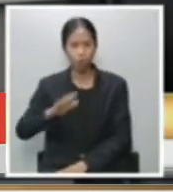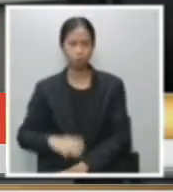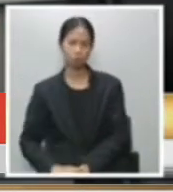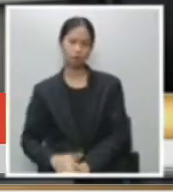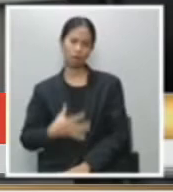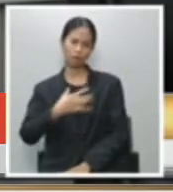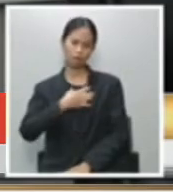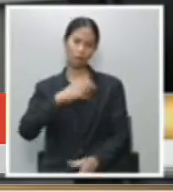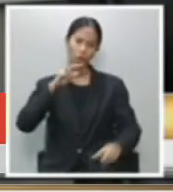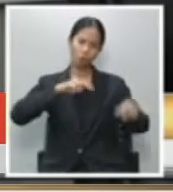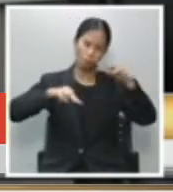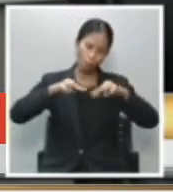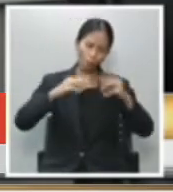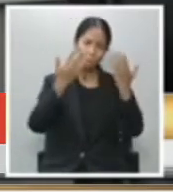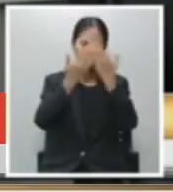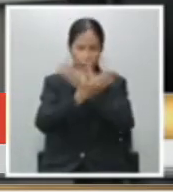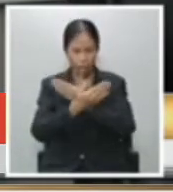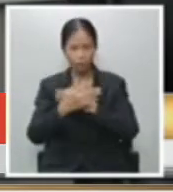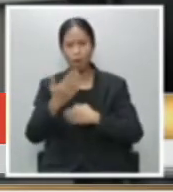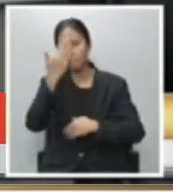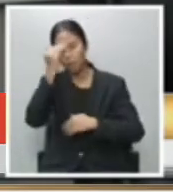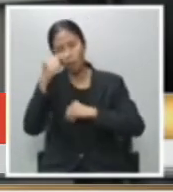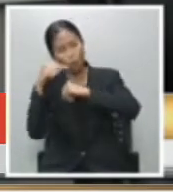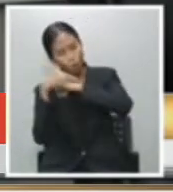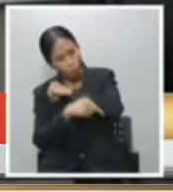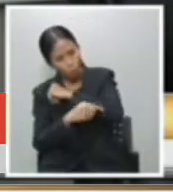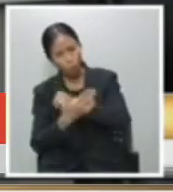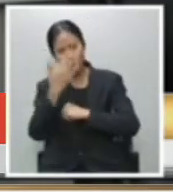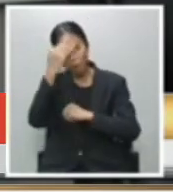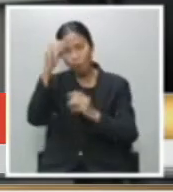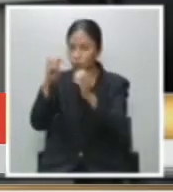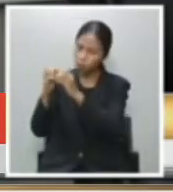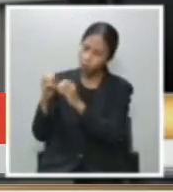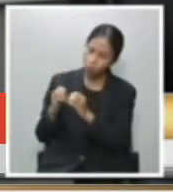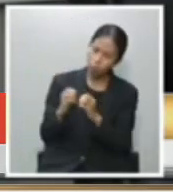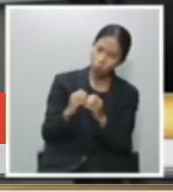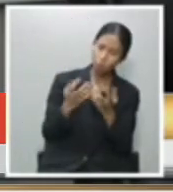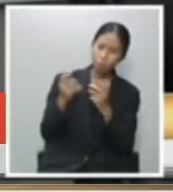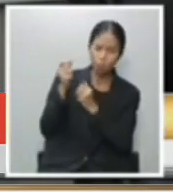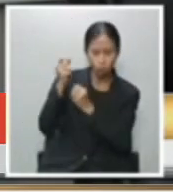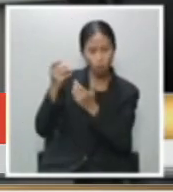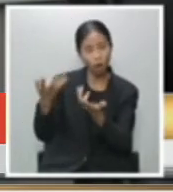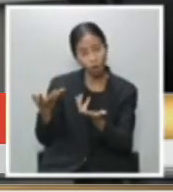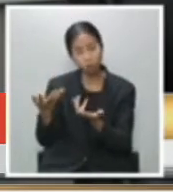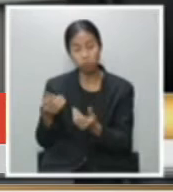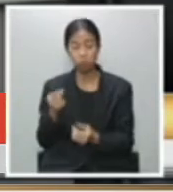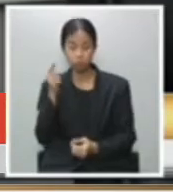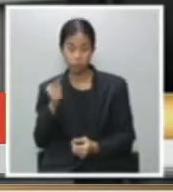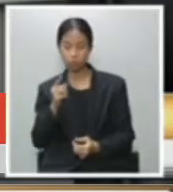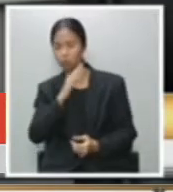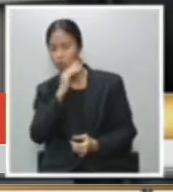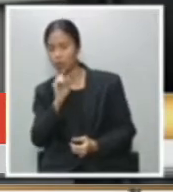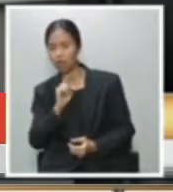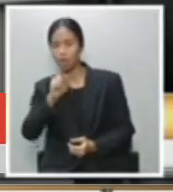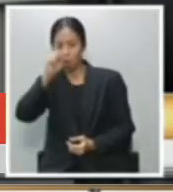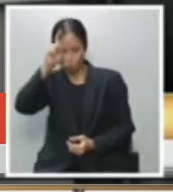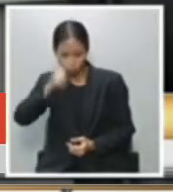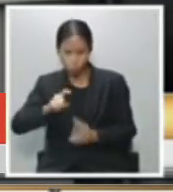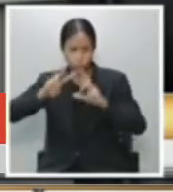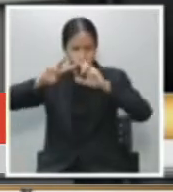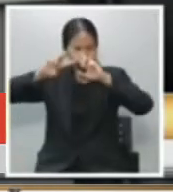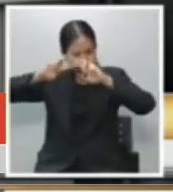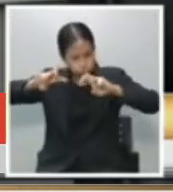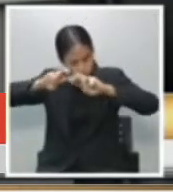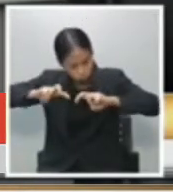กครองเป็นเพราะเรื่องของทุจริตคอร์รัปชันเป็นเพราะความสงบวุ่นวายจริงหรือไปศึกษาให้ลึกที่ครับว่าแท้จริงเนี่ยประเทศ